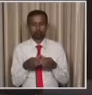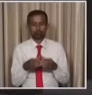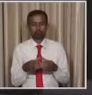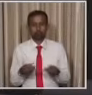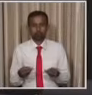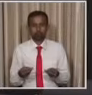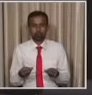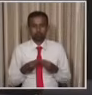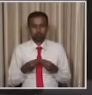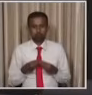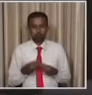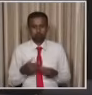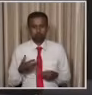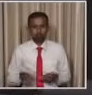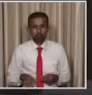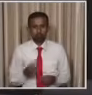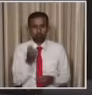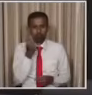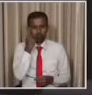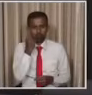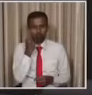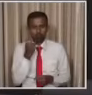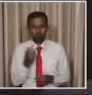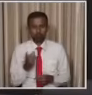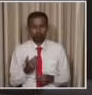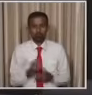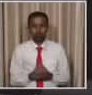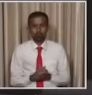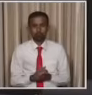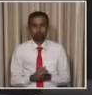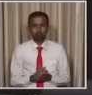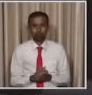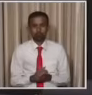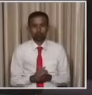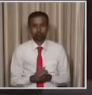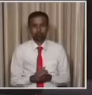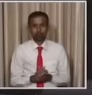ගෙනෙන්න තීරණය කරපු යෝජනාවට එකතු වෙන්නේ